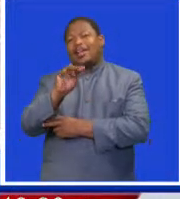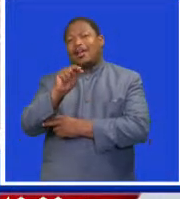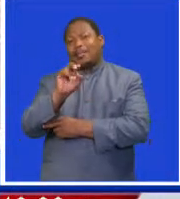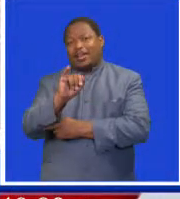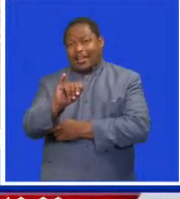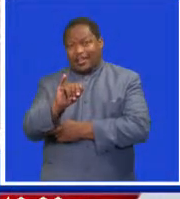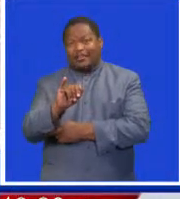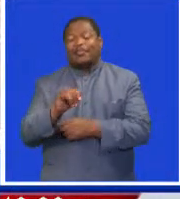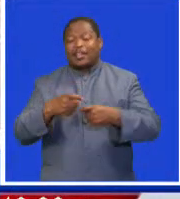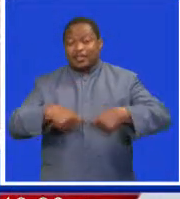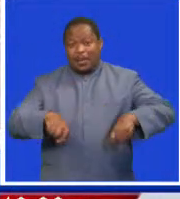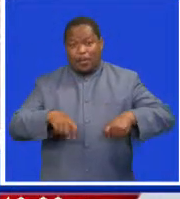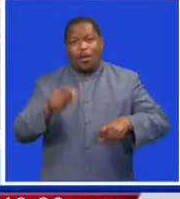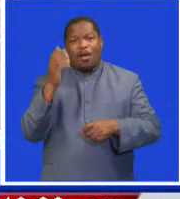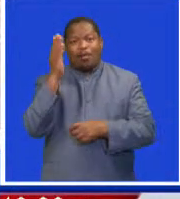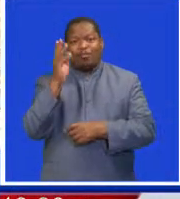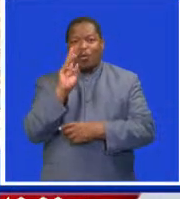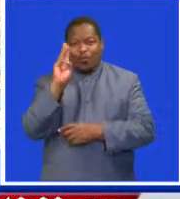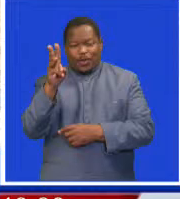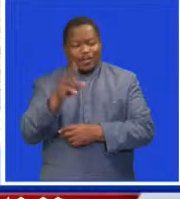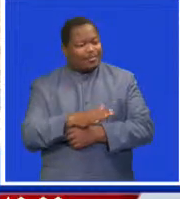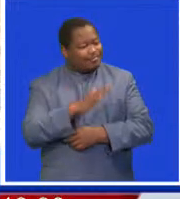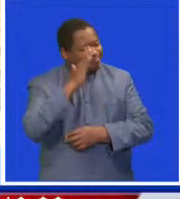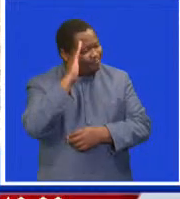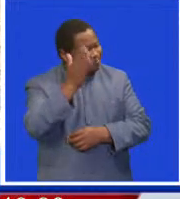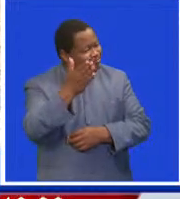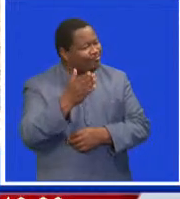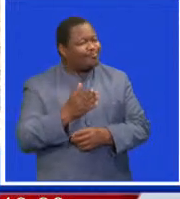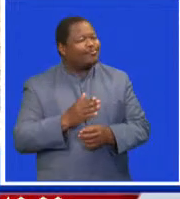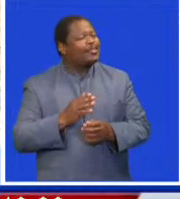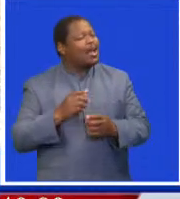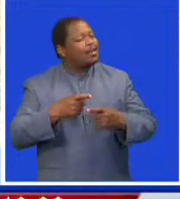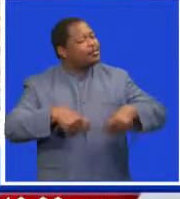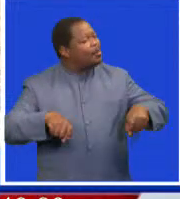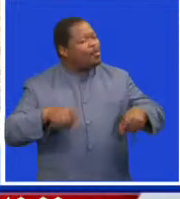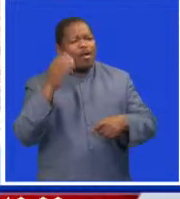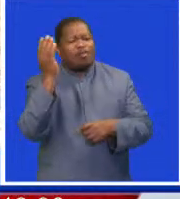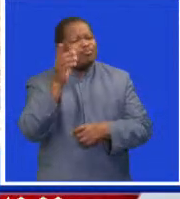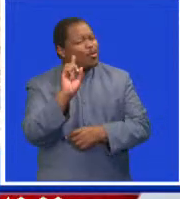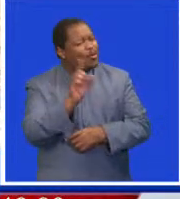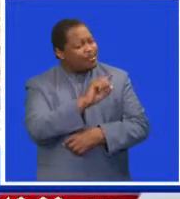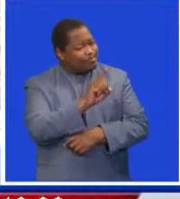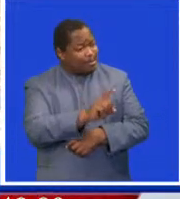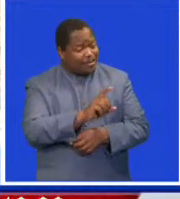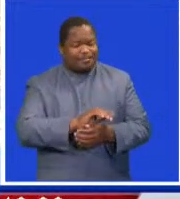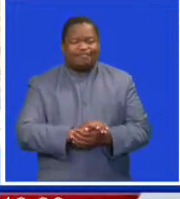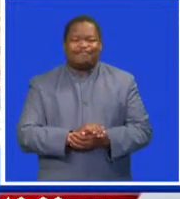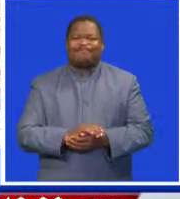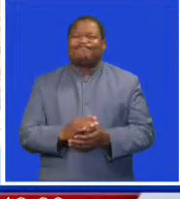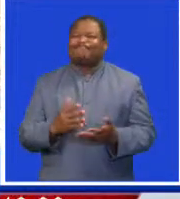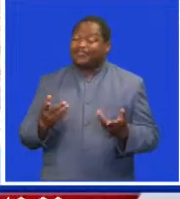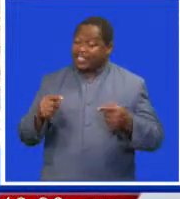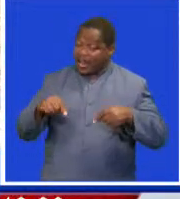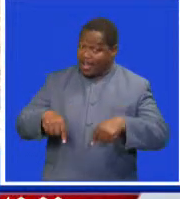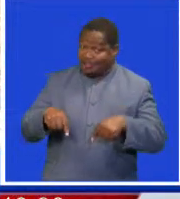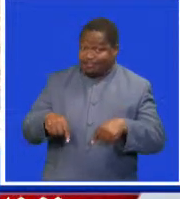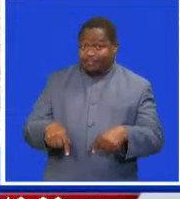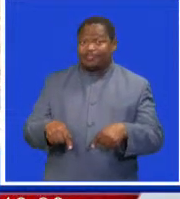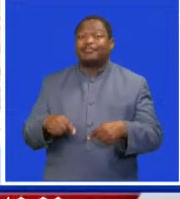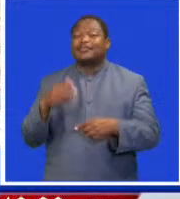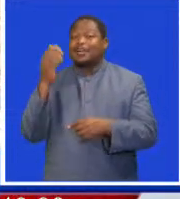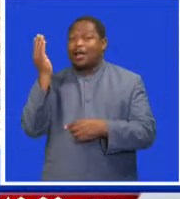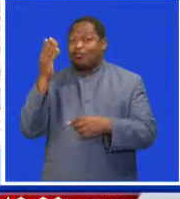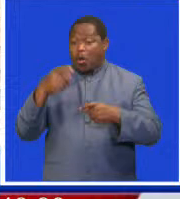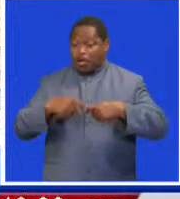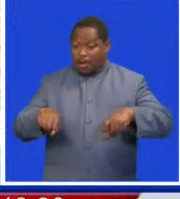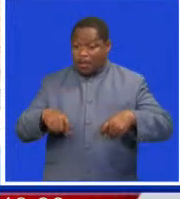nomuhle lesibaphathele tona nje babukeli namuhla titsi kunabadlalekile abathenga amacembu lokuba kusamiswe imidlalo